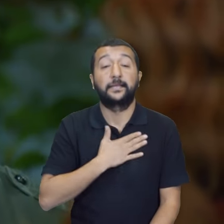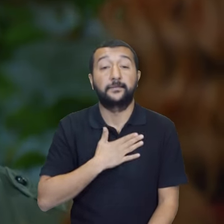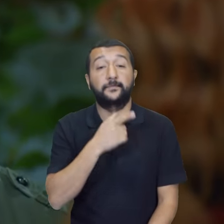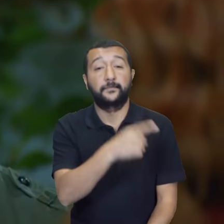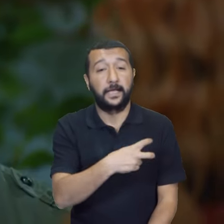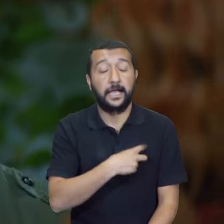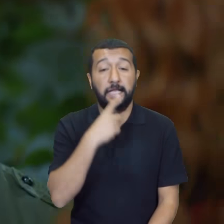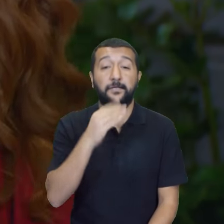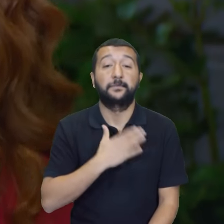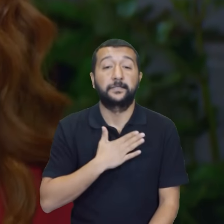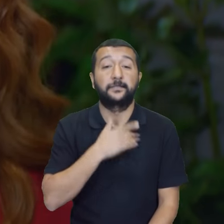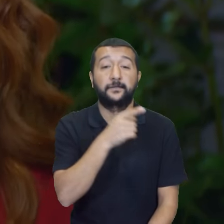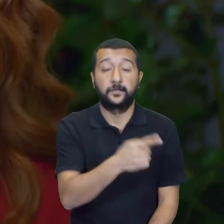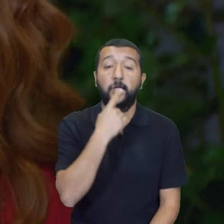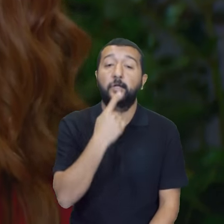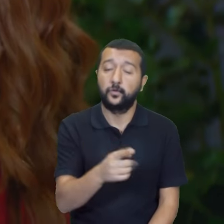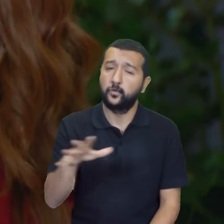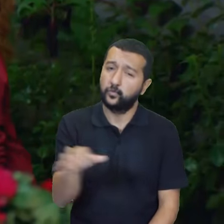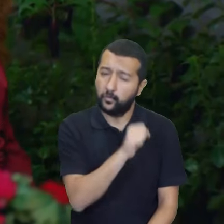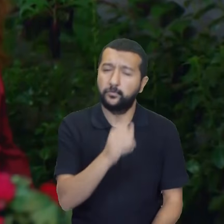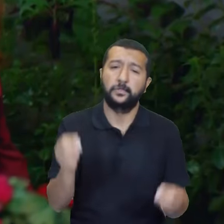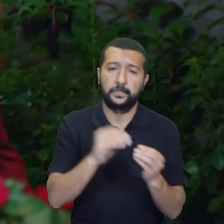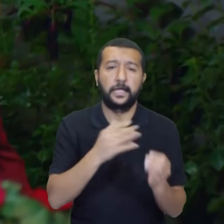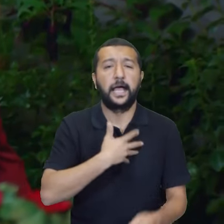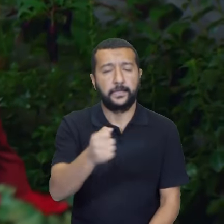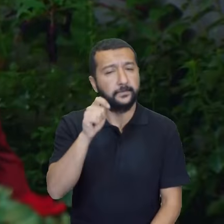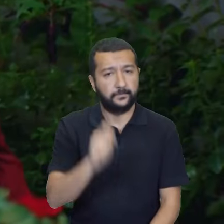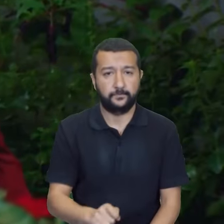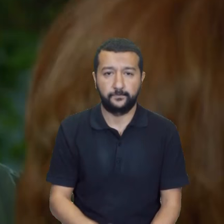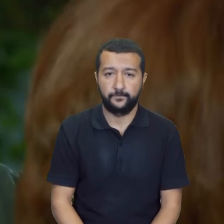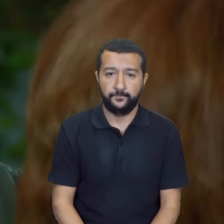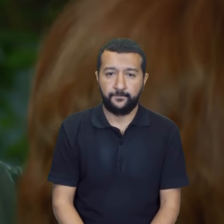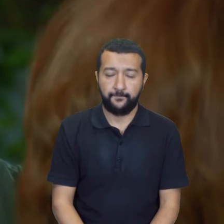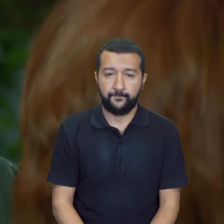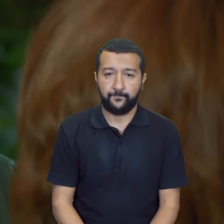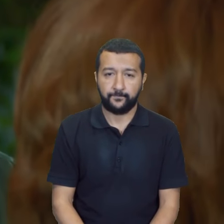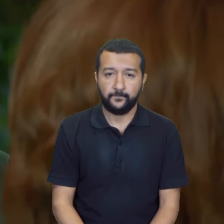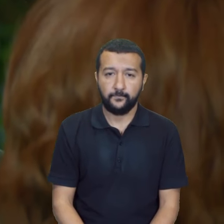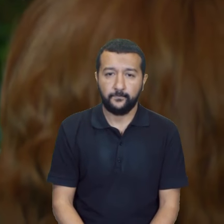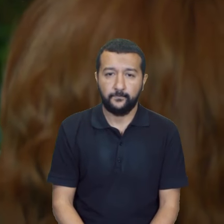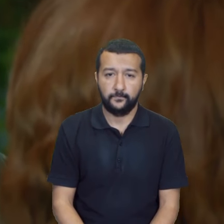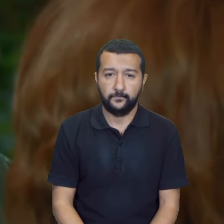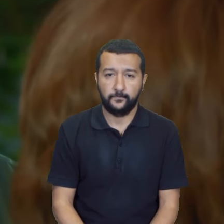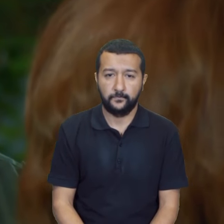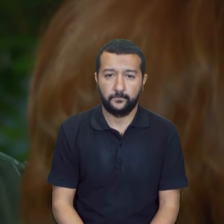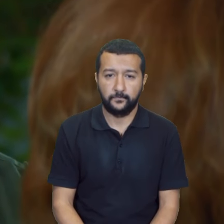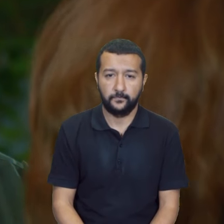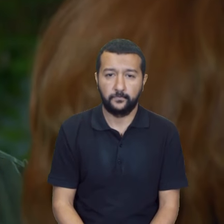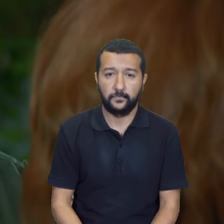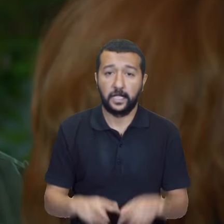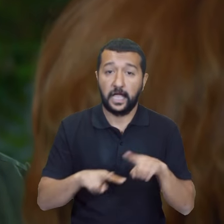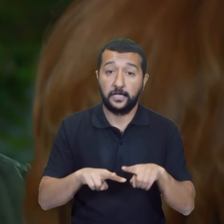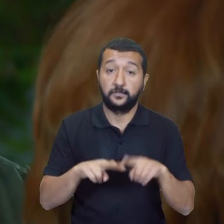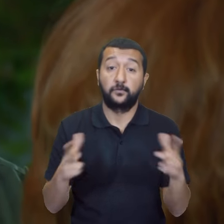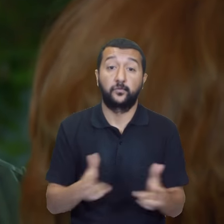Aşkım, aşk pastam. Sök, kopar, al. Göz göze yakınlaştılar. Şener gözlerini belertmiş. Ayşe